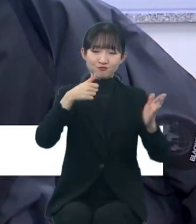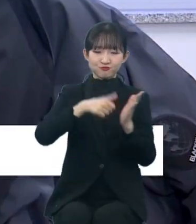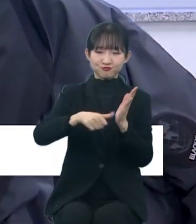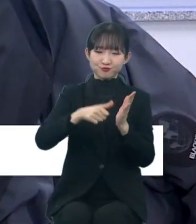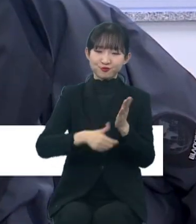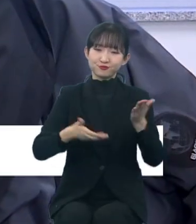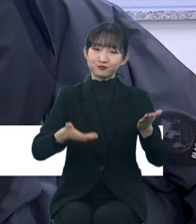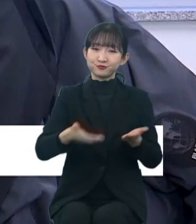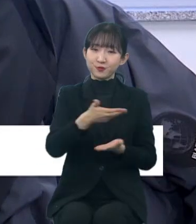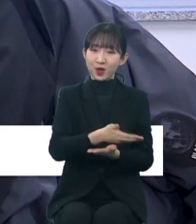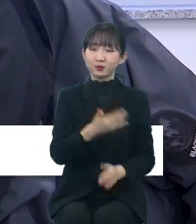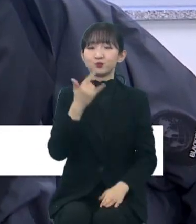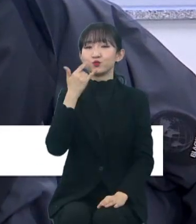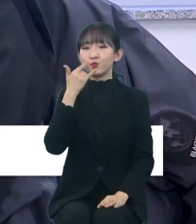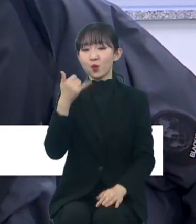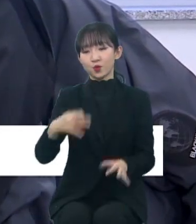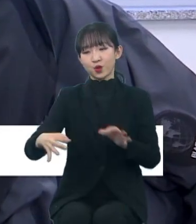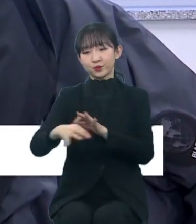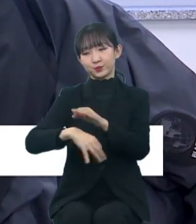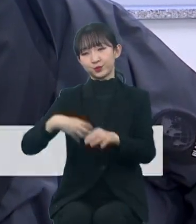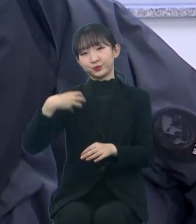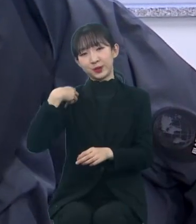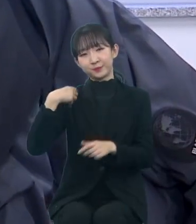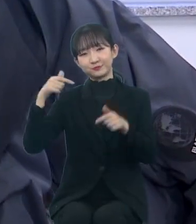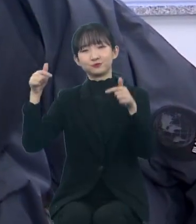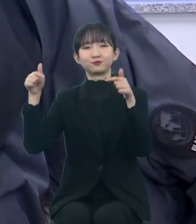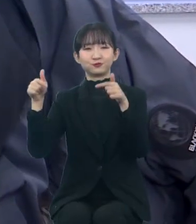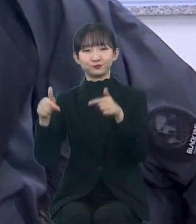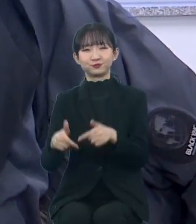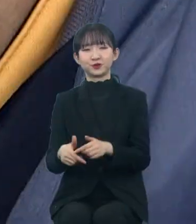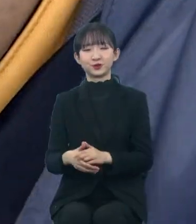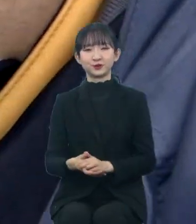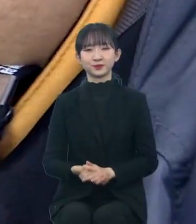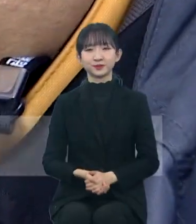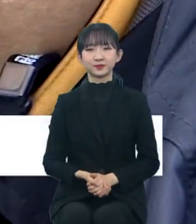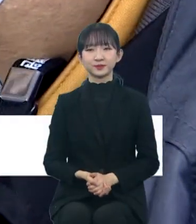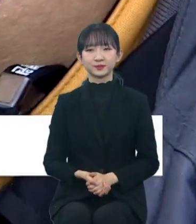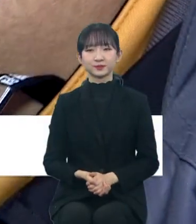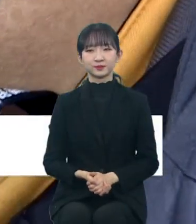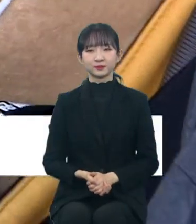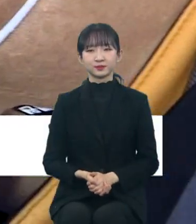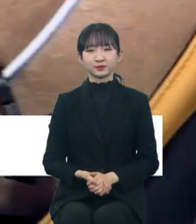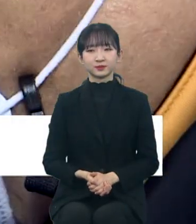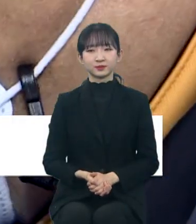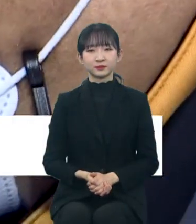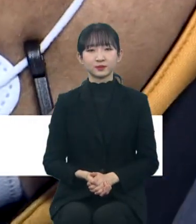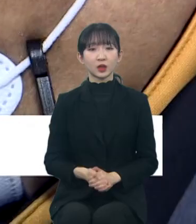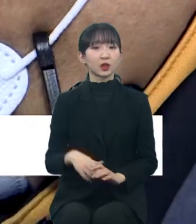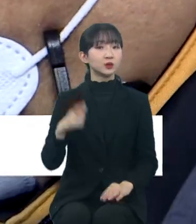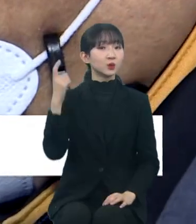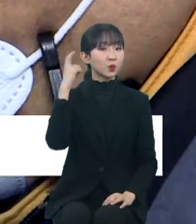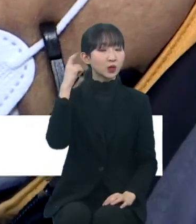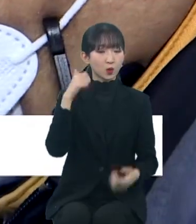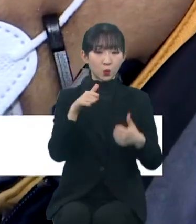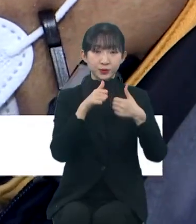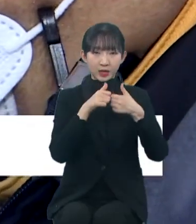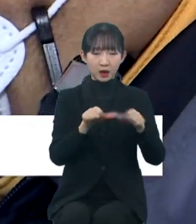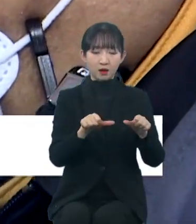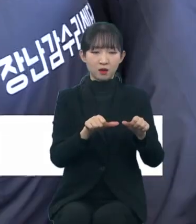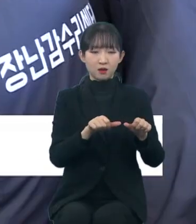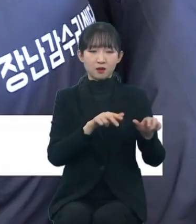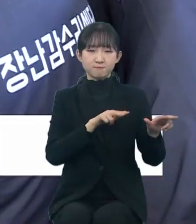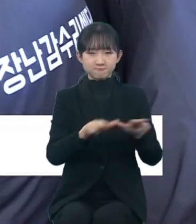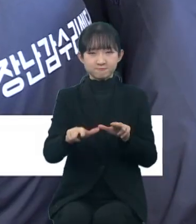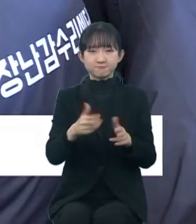순환과 부모의 경제적 부담을 더는 효과도 있습니다. 스피커 고장이나 이런 거는 그 자리에서 바로 고쳐주거든요. 그럼 새